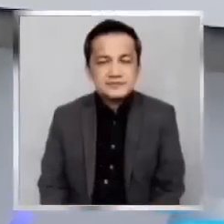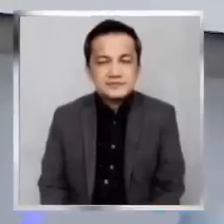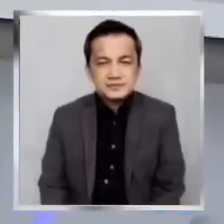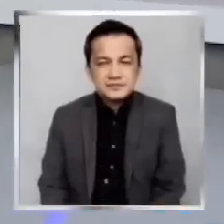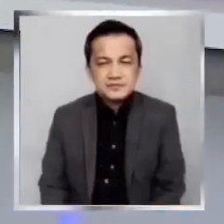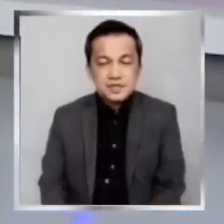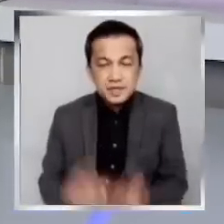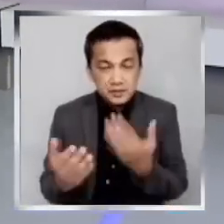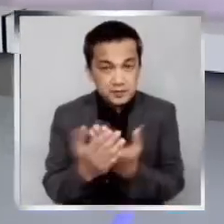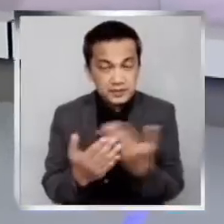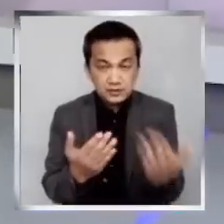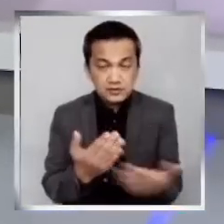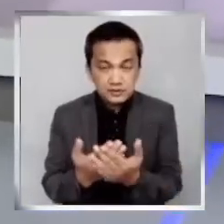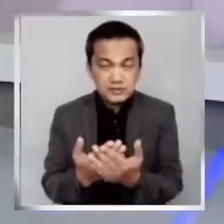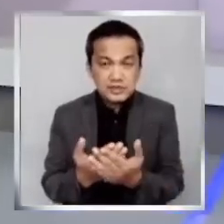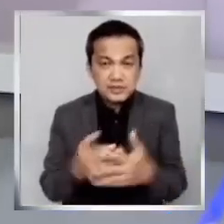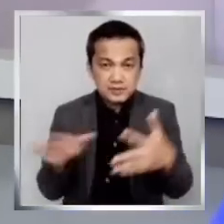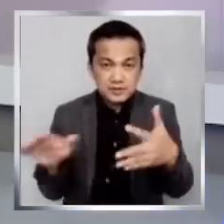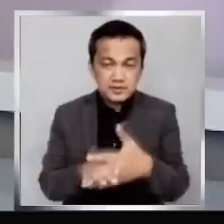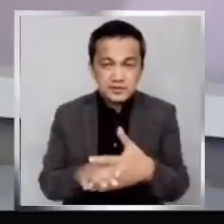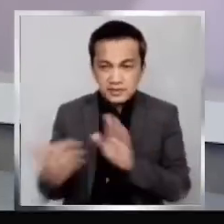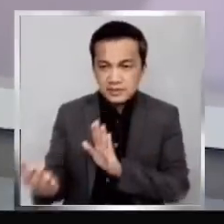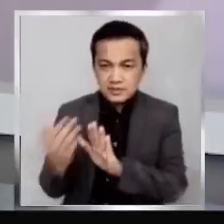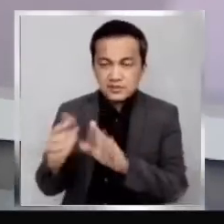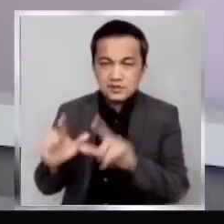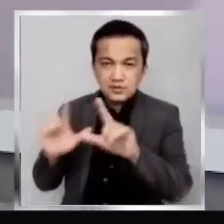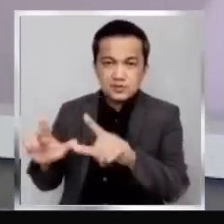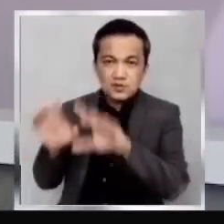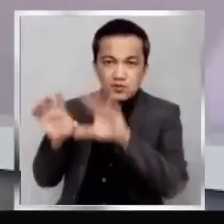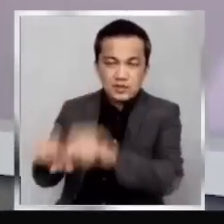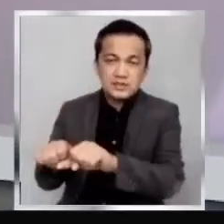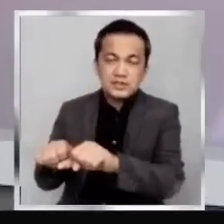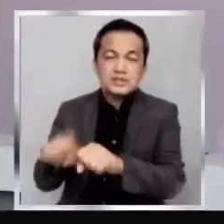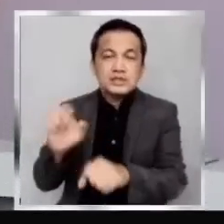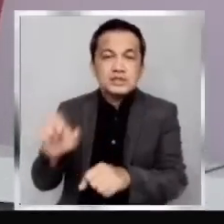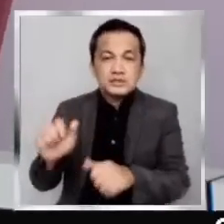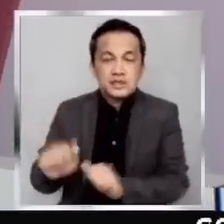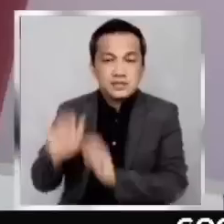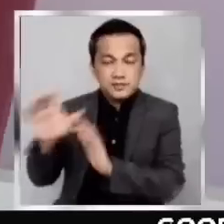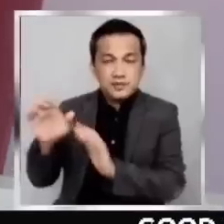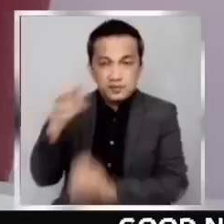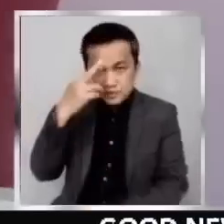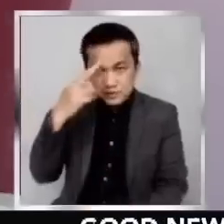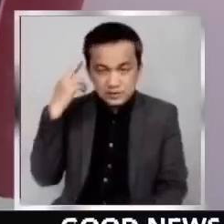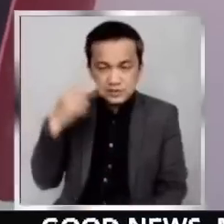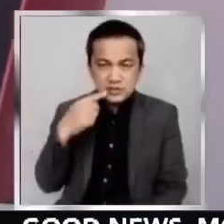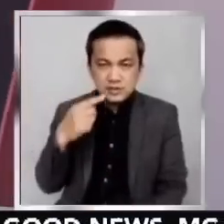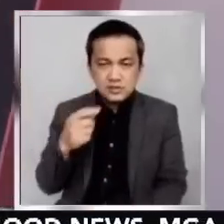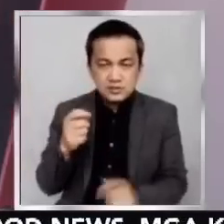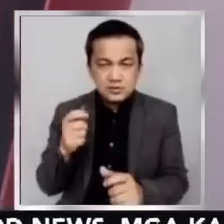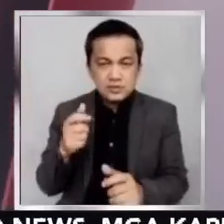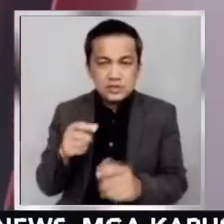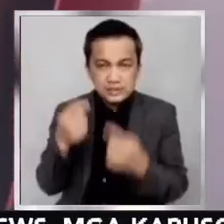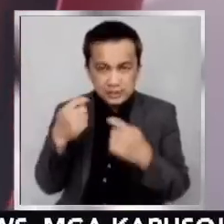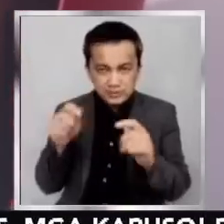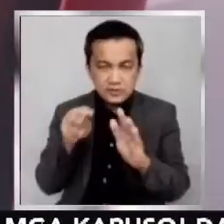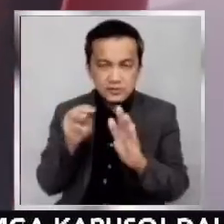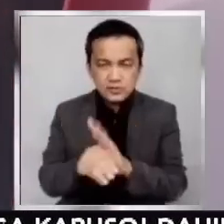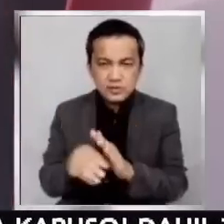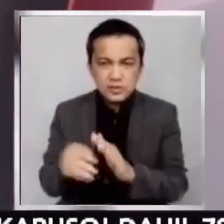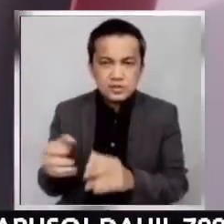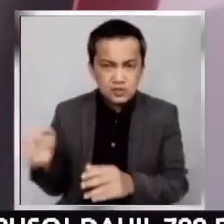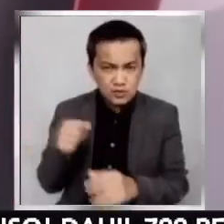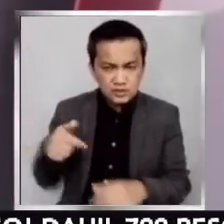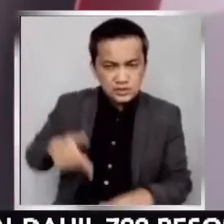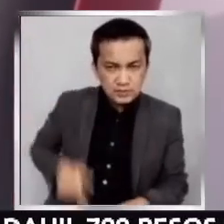Patong-patong na asunto ang kinakaharap ng arestadong wanted sa Antipolo City, Rizal. Bukod sa attempted murder, nakuhanan din siya ng paltik at pinaghihinalaan